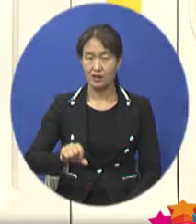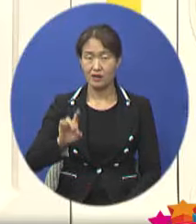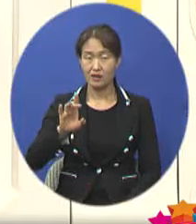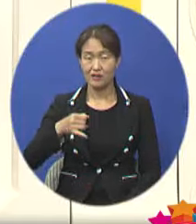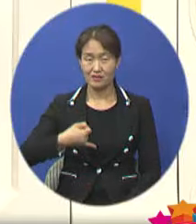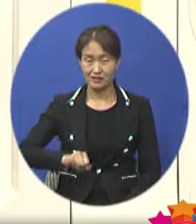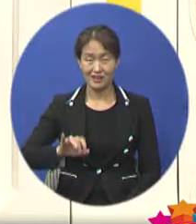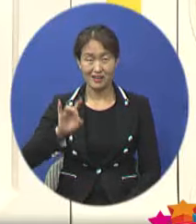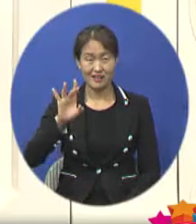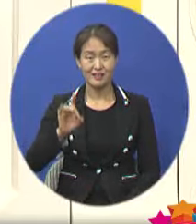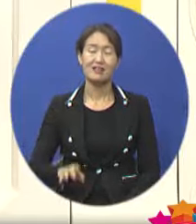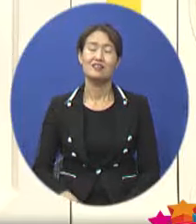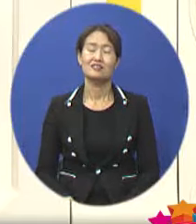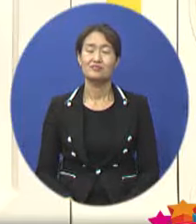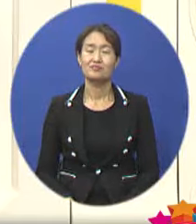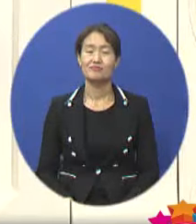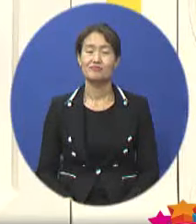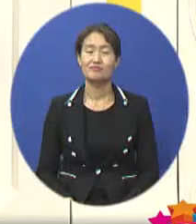하나 이렇게 두고 있습니다.